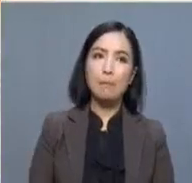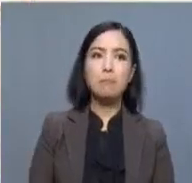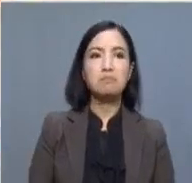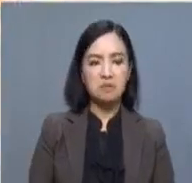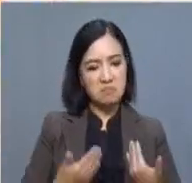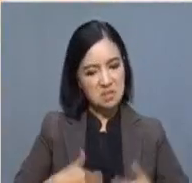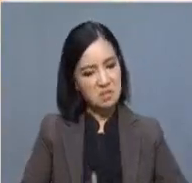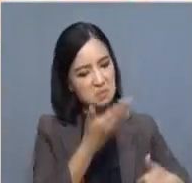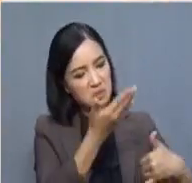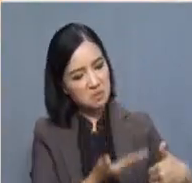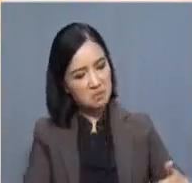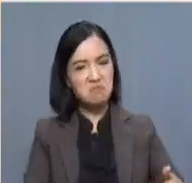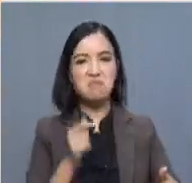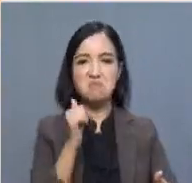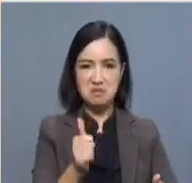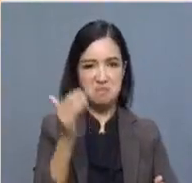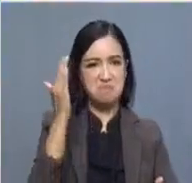นที่มีสติปัญญา